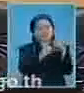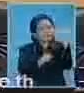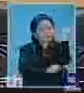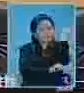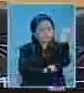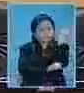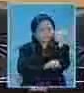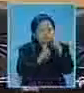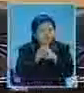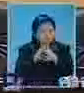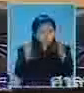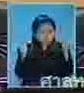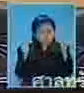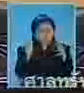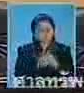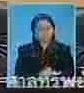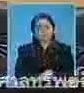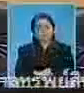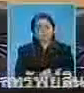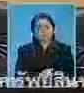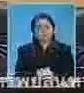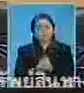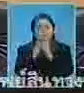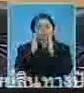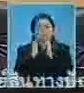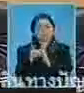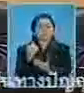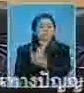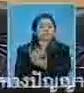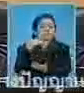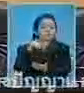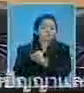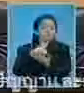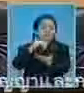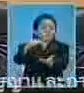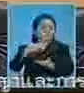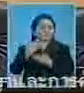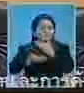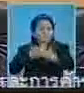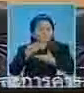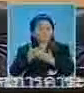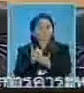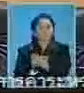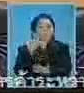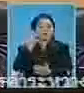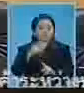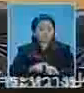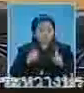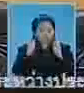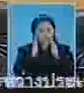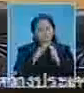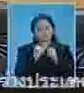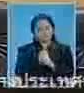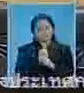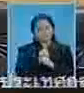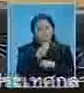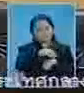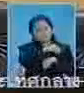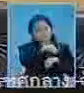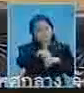นที่สุดพ่อค้าคนกลางนายทุนร่ำรวยกันไปแต่ชาวไร่ชาวนากี่ยุคกี่สมัยก็ยังยากจ